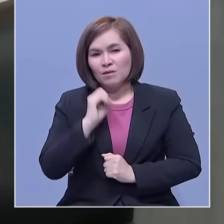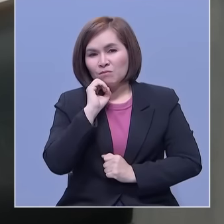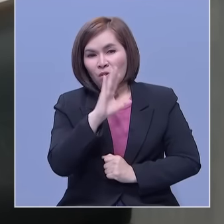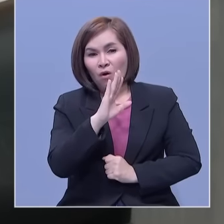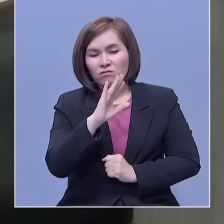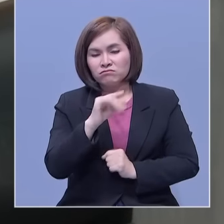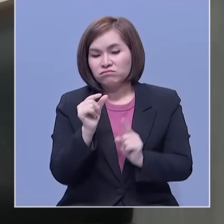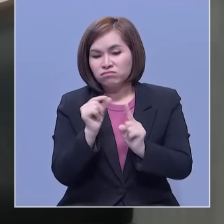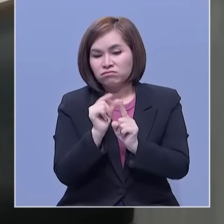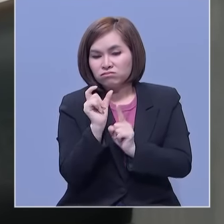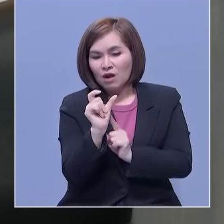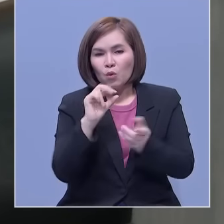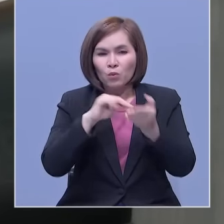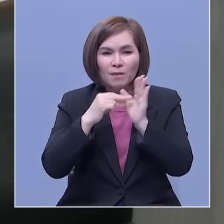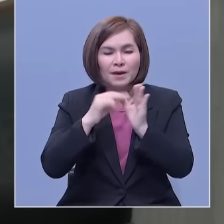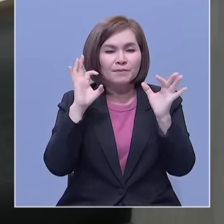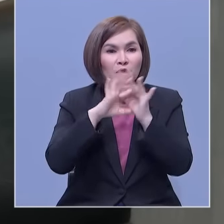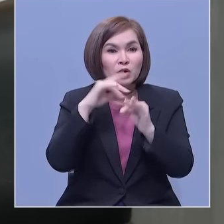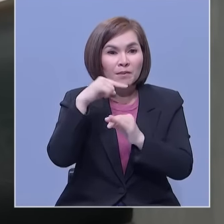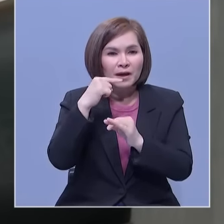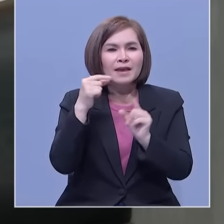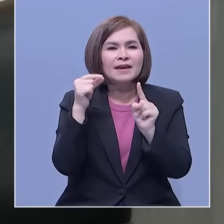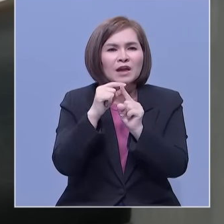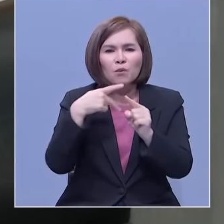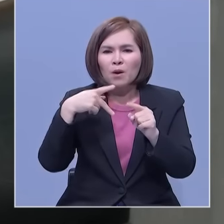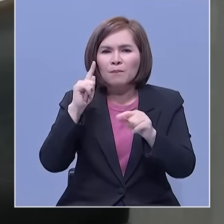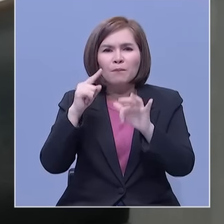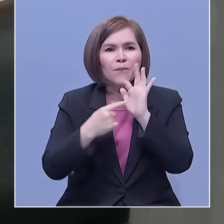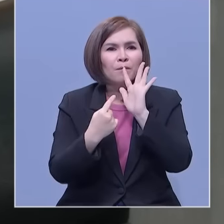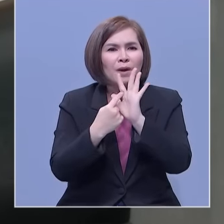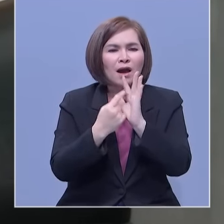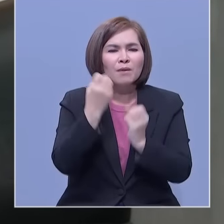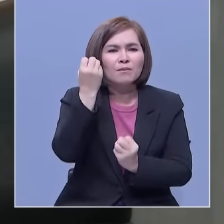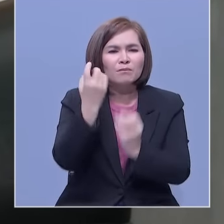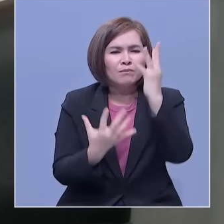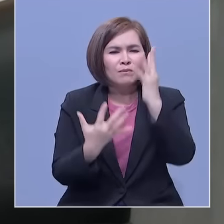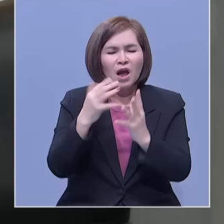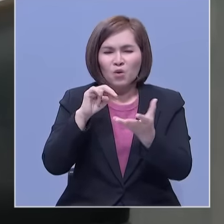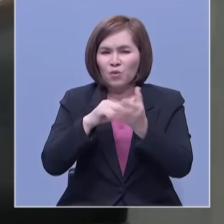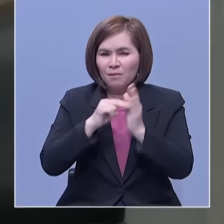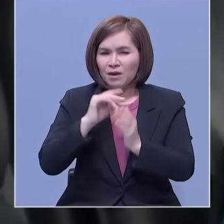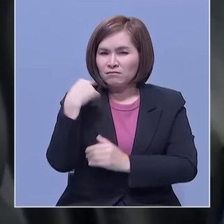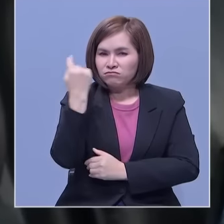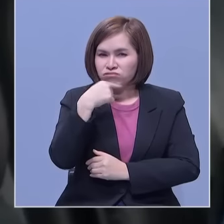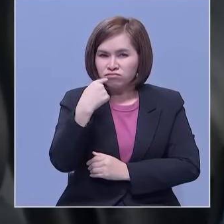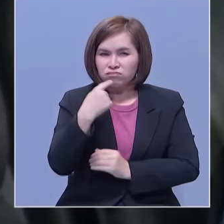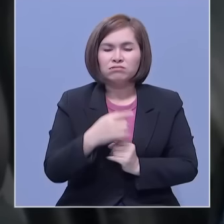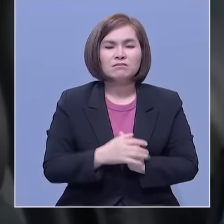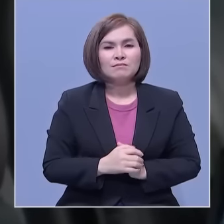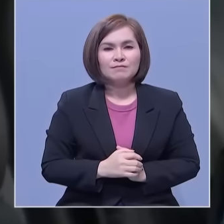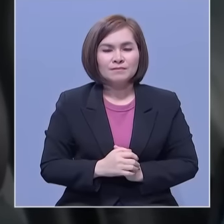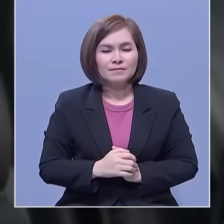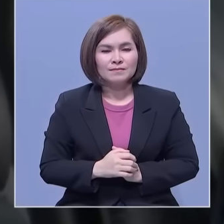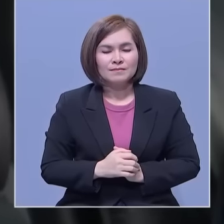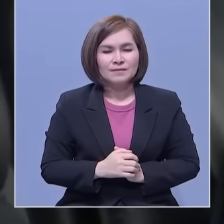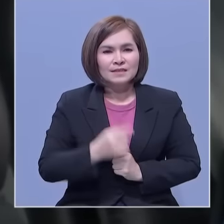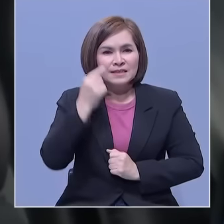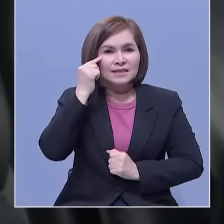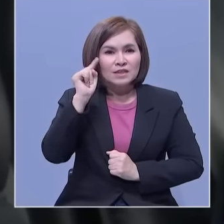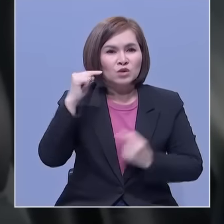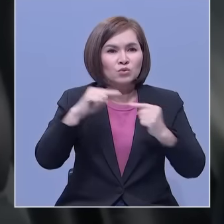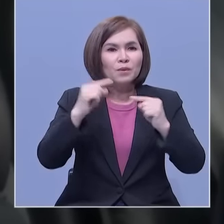นะว่าหมายถึงใครป่านี่หมายถึงใครคุณจอยหลายคนน่าจะนึกออกนะว่าป่าเนี่ยหมายถึงใครค่ะนึกถึงบ้าน